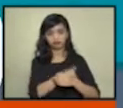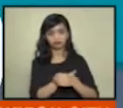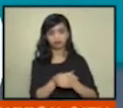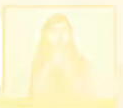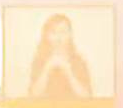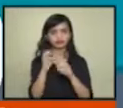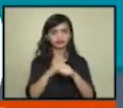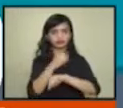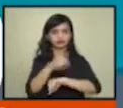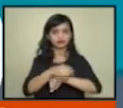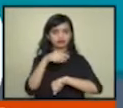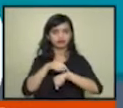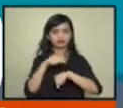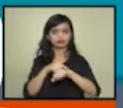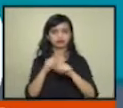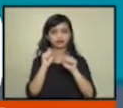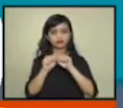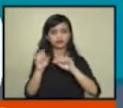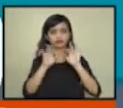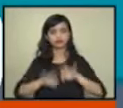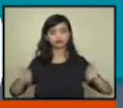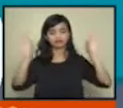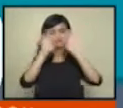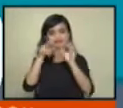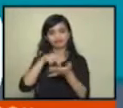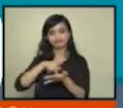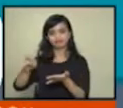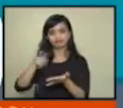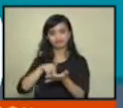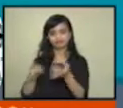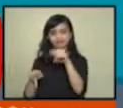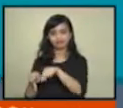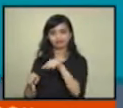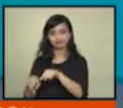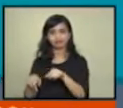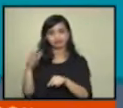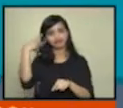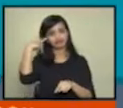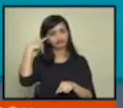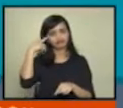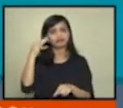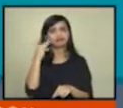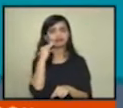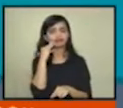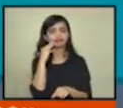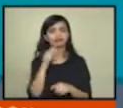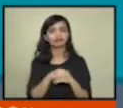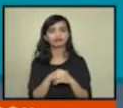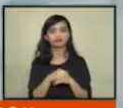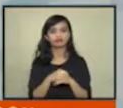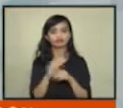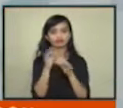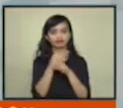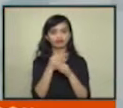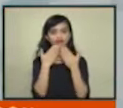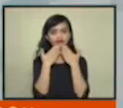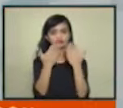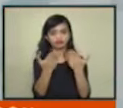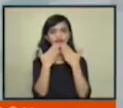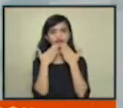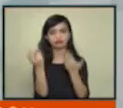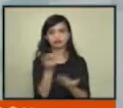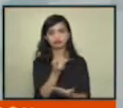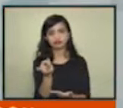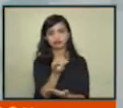PNB, dami. Basta ito importante, mababayaran na itong si Tatay Pepe, si Mdana Emilita na lang ang ayusin natin. Salamat po sa inyong